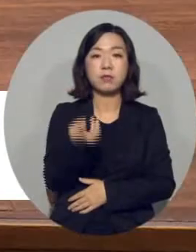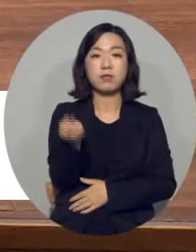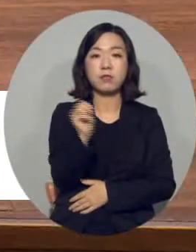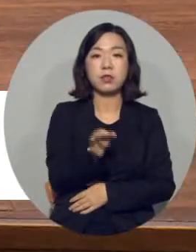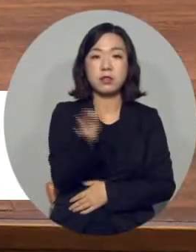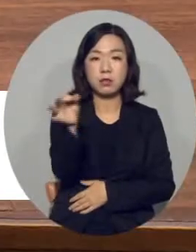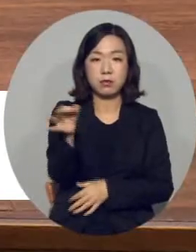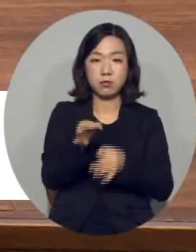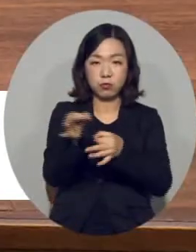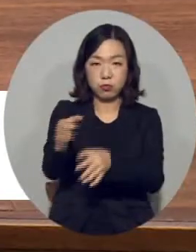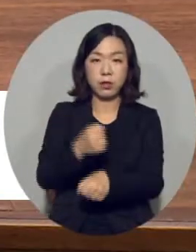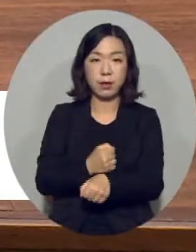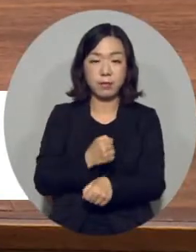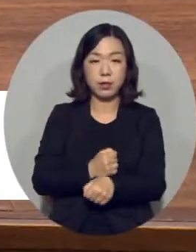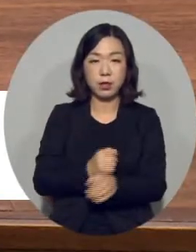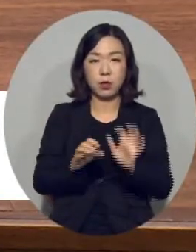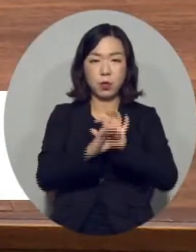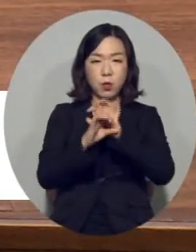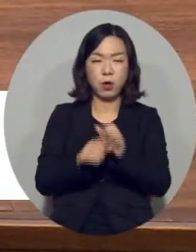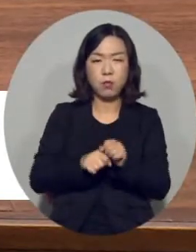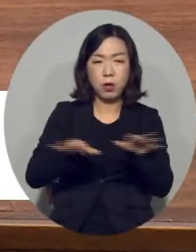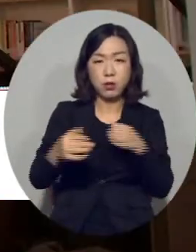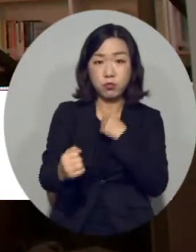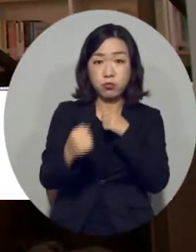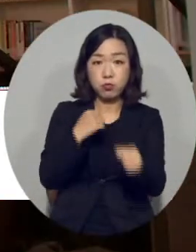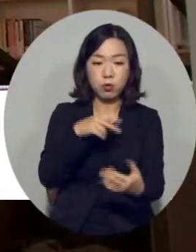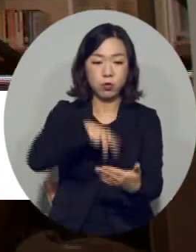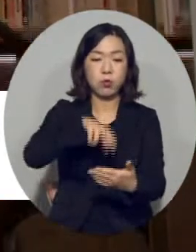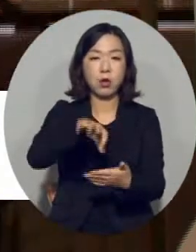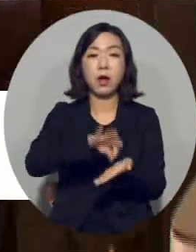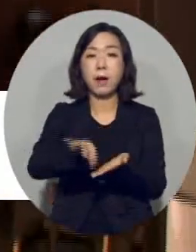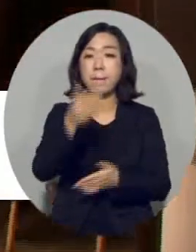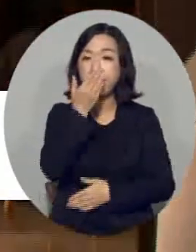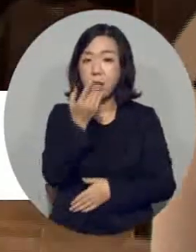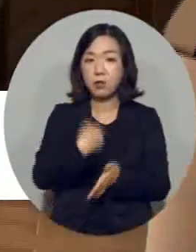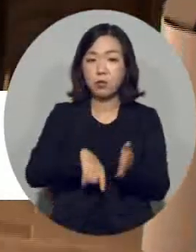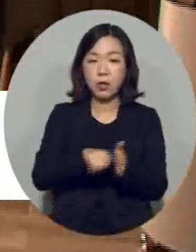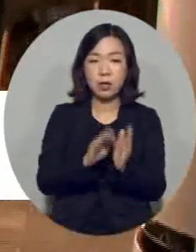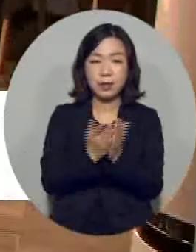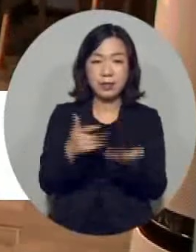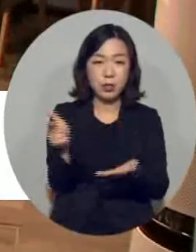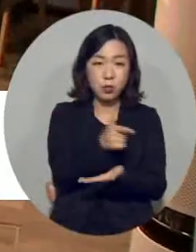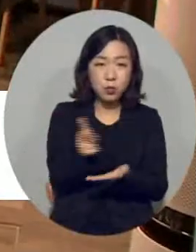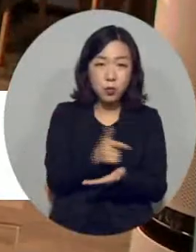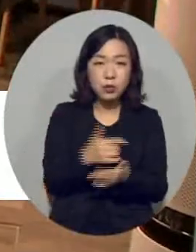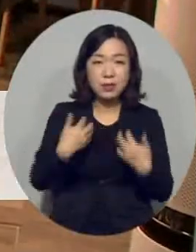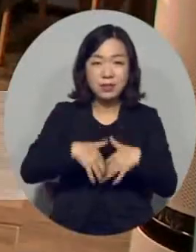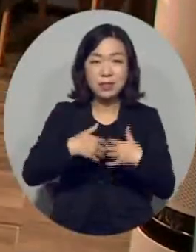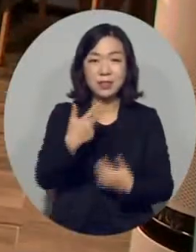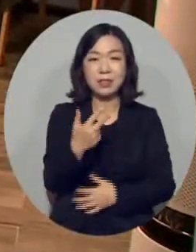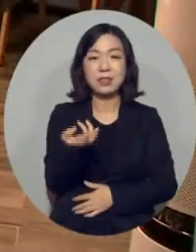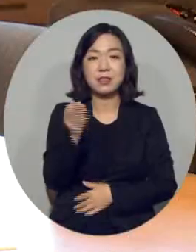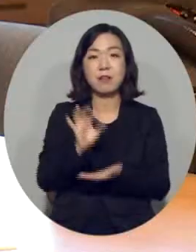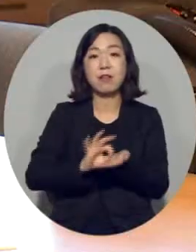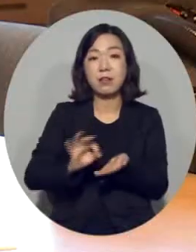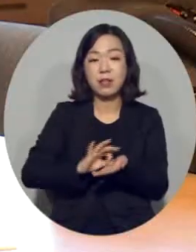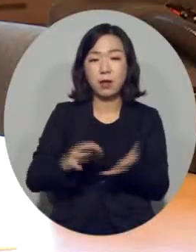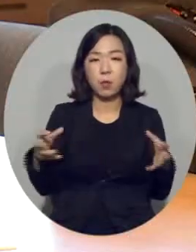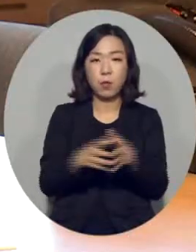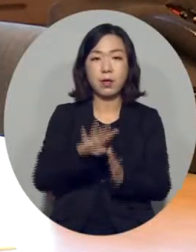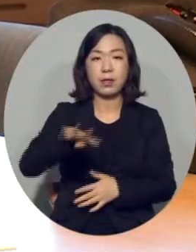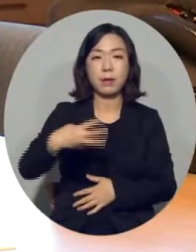지원합니다 또 코론 알고 확산에도 도서관을 쓸 수 있도록 책 소독기 구입에 7억원을 드리는 등 4